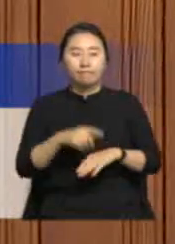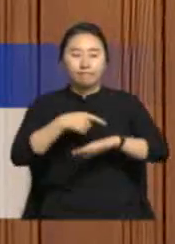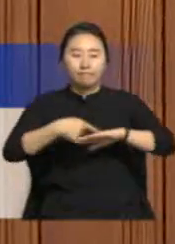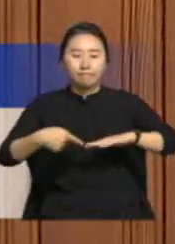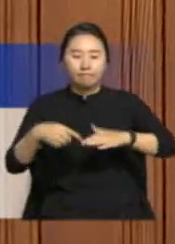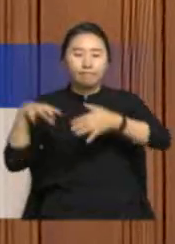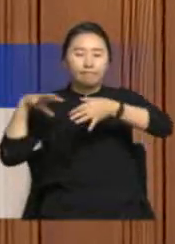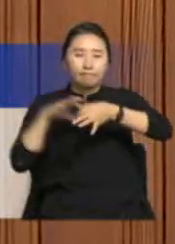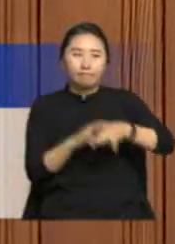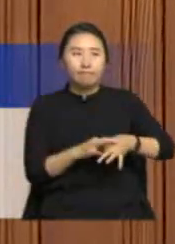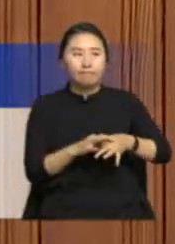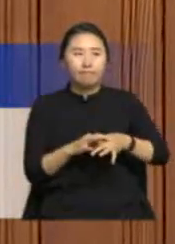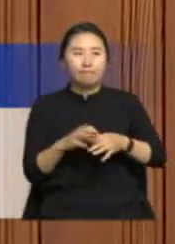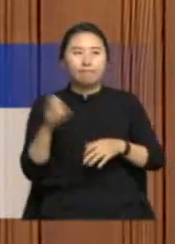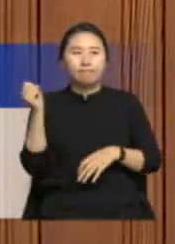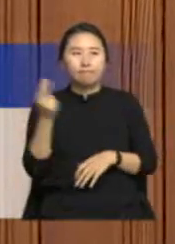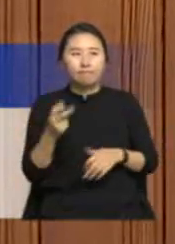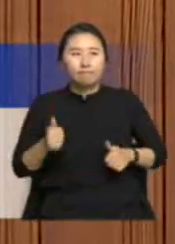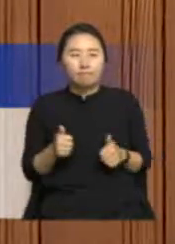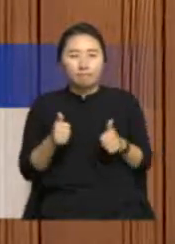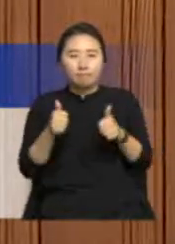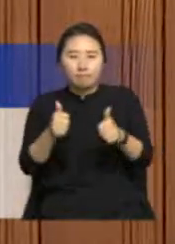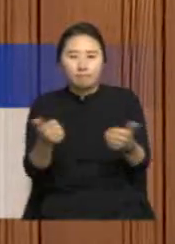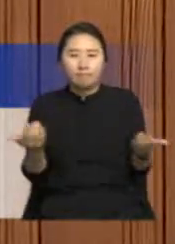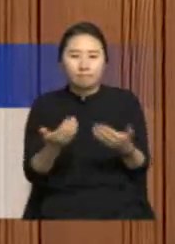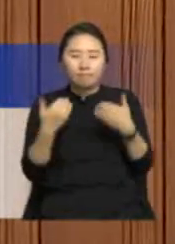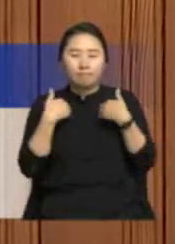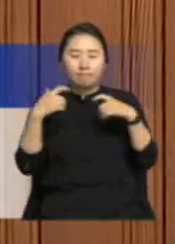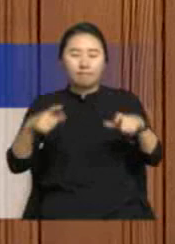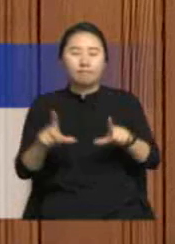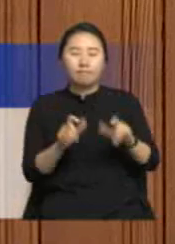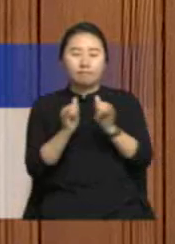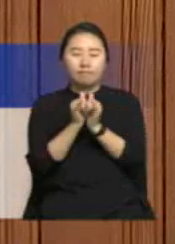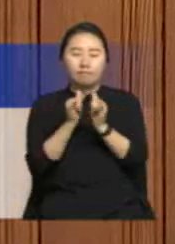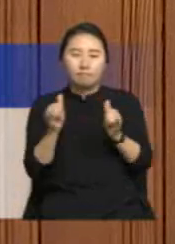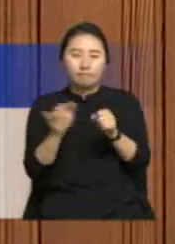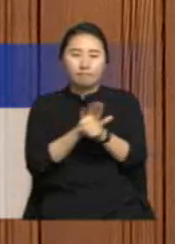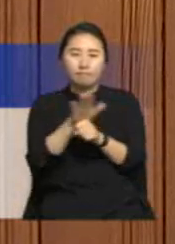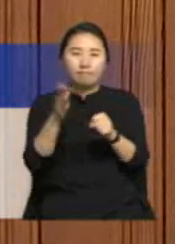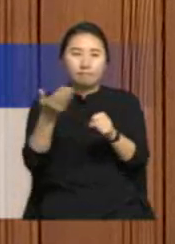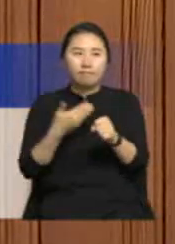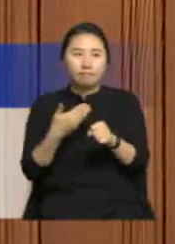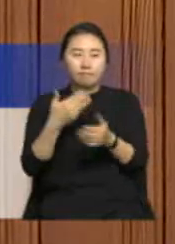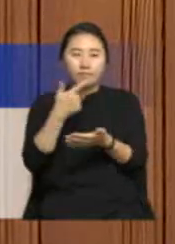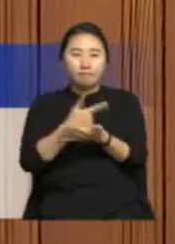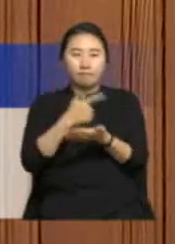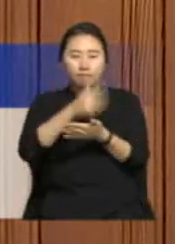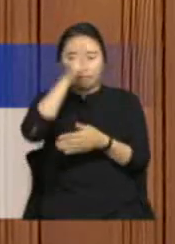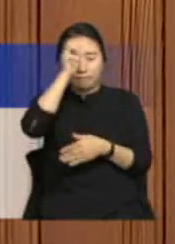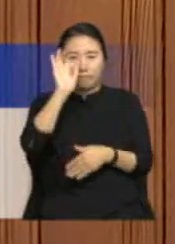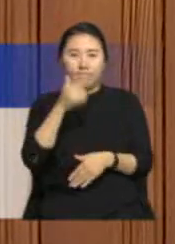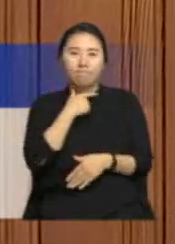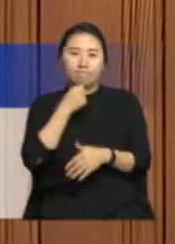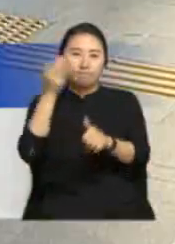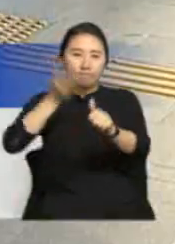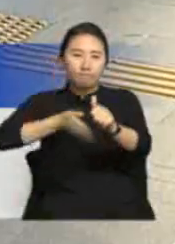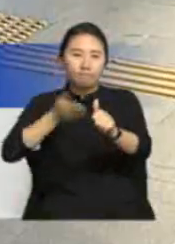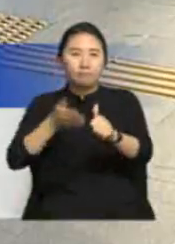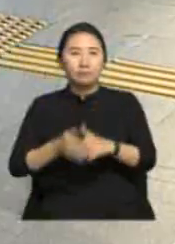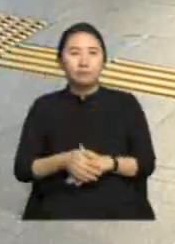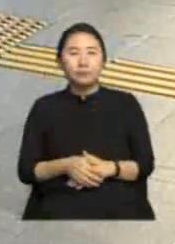이어가면서 열심히 근무해서 지역 주민들로부터 사랑받는 노원경찰이 되기를 당부를